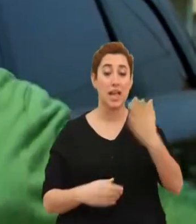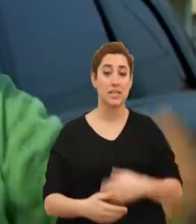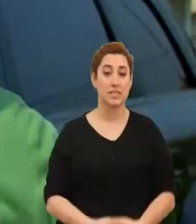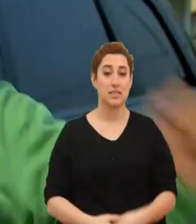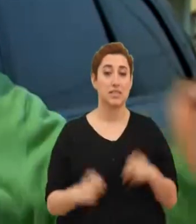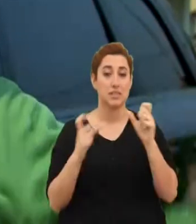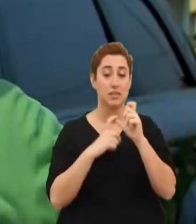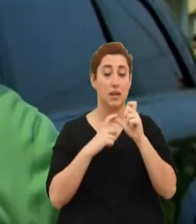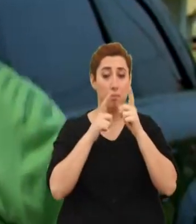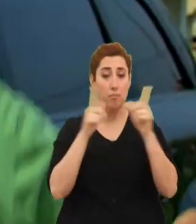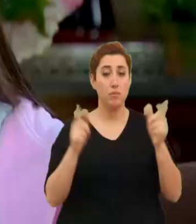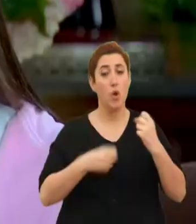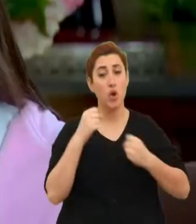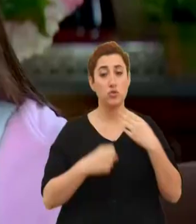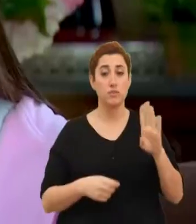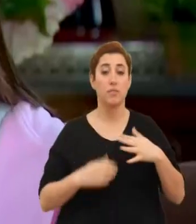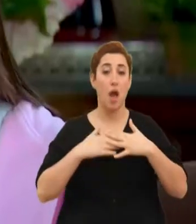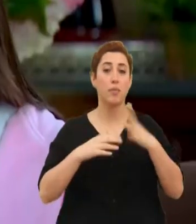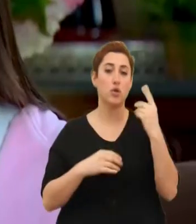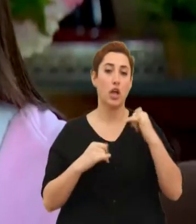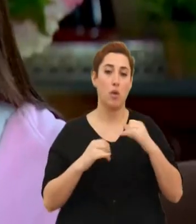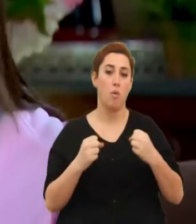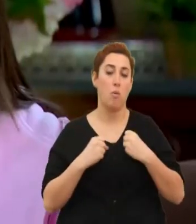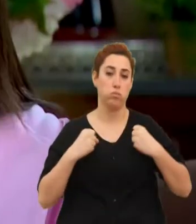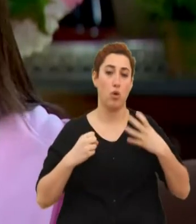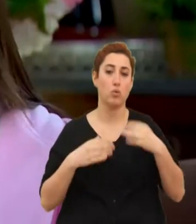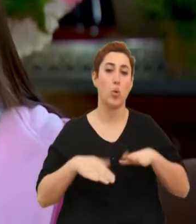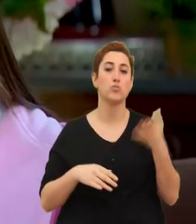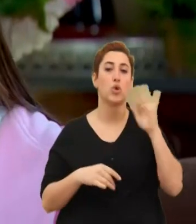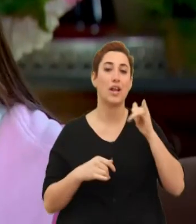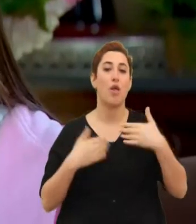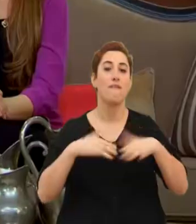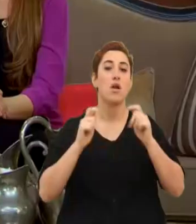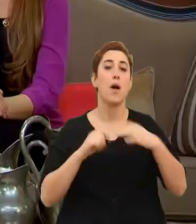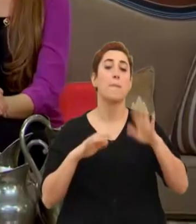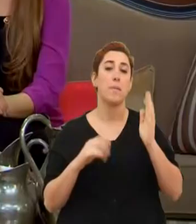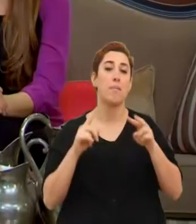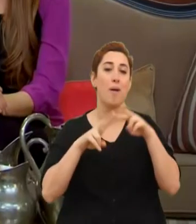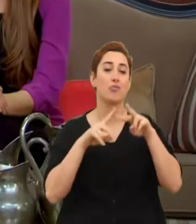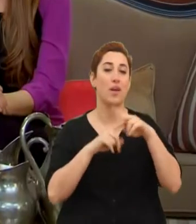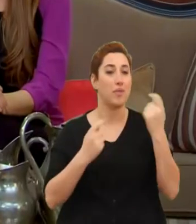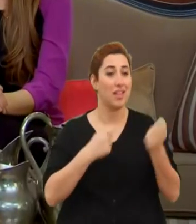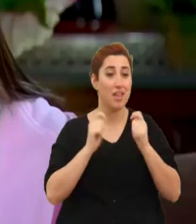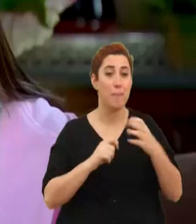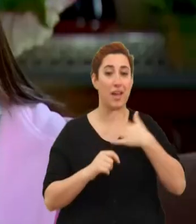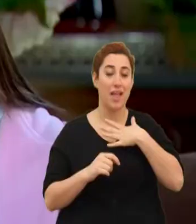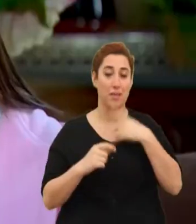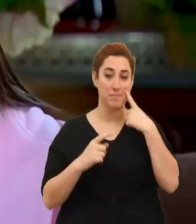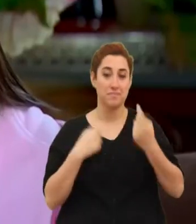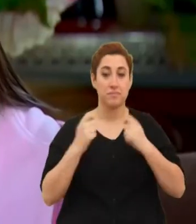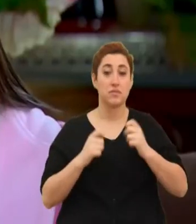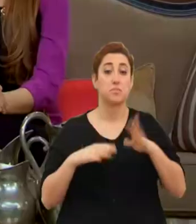onlara. Zar. Koş. Hamilelikte çok kilo aldım. Doğum sonrası da o kiloları veremedim. Mahmut Kemal'le ilgilenmekten